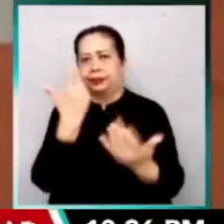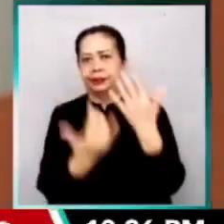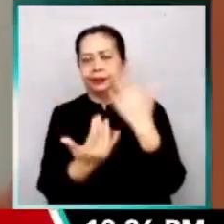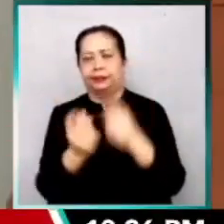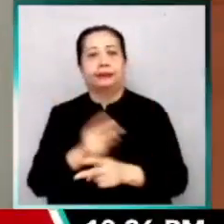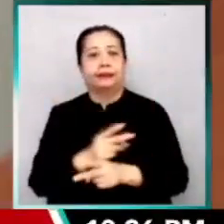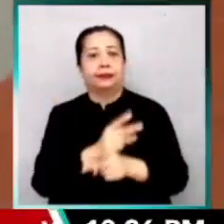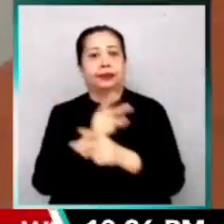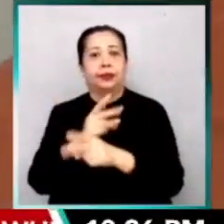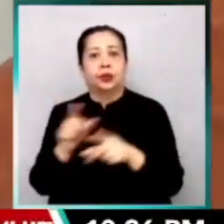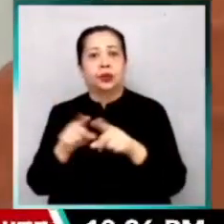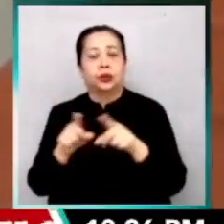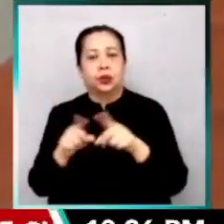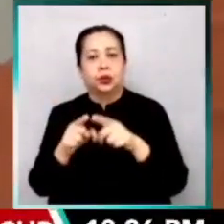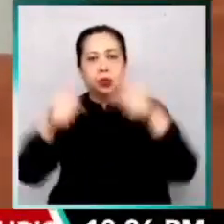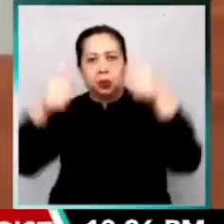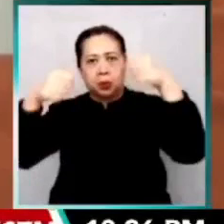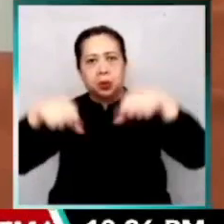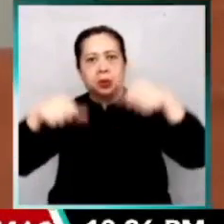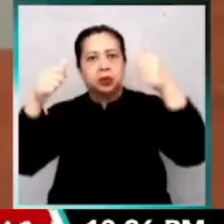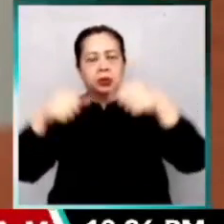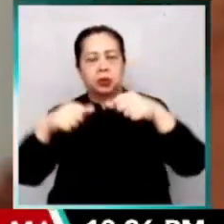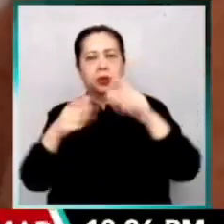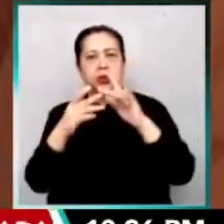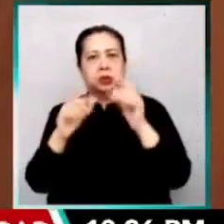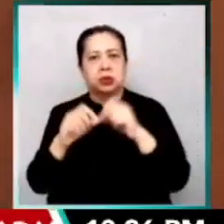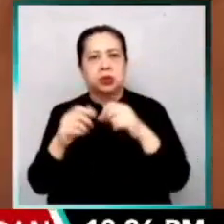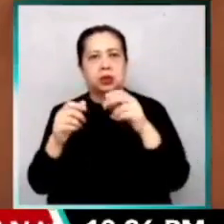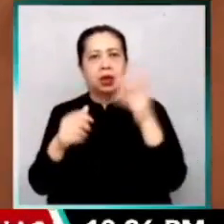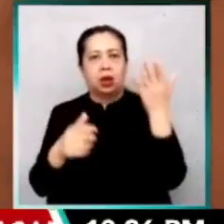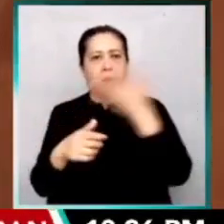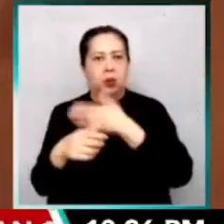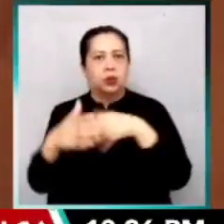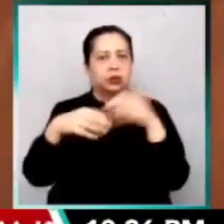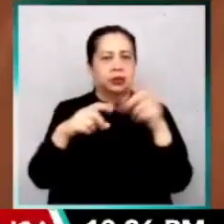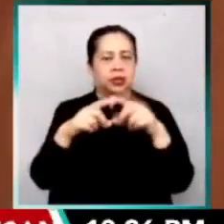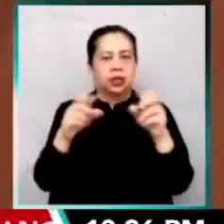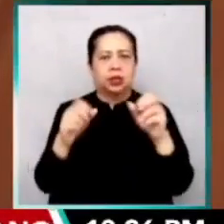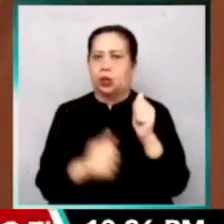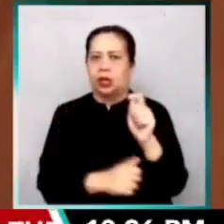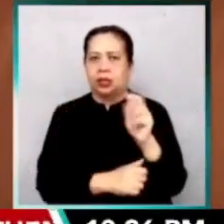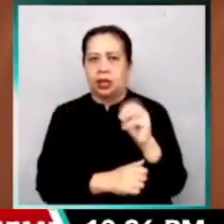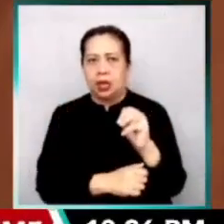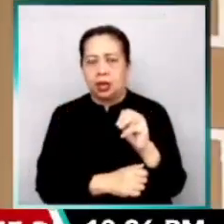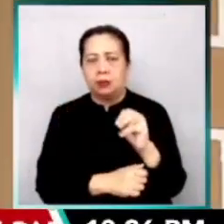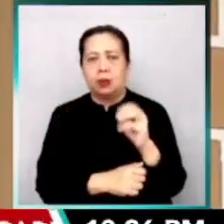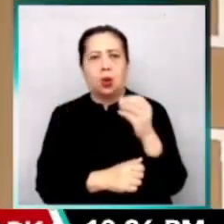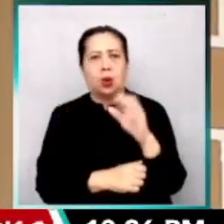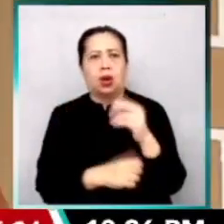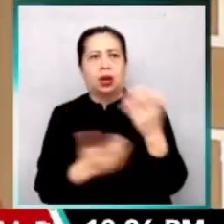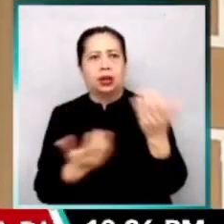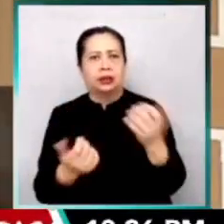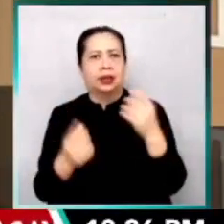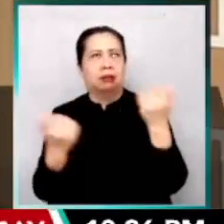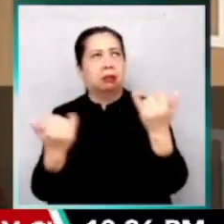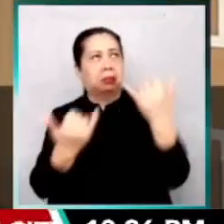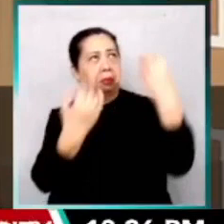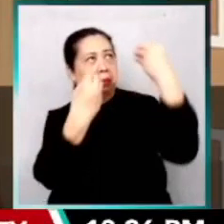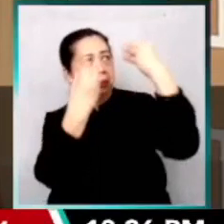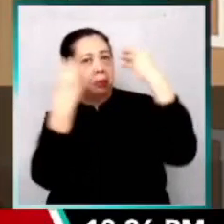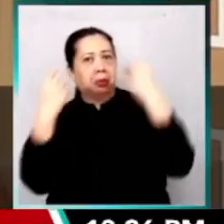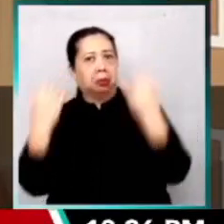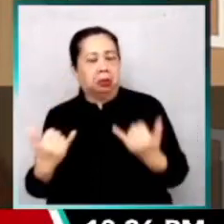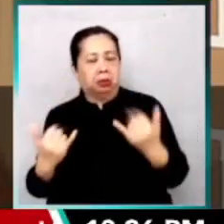sa pagpo-post sa social media habang nasa bakasyon. Walang ATM o at the moment. Pagdating namin sa bahay, doon lang